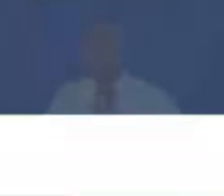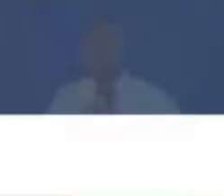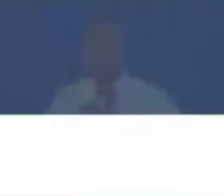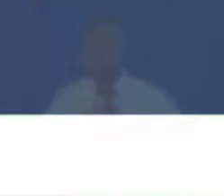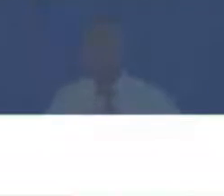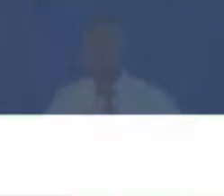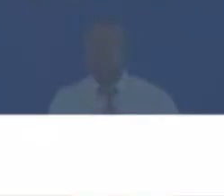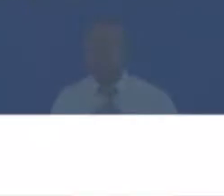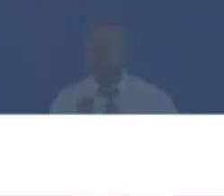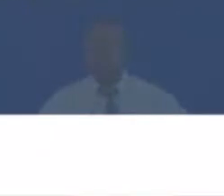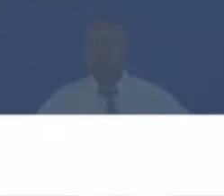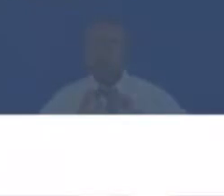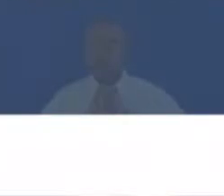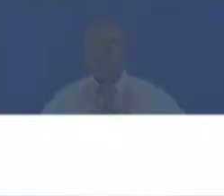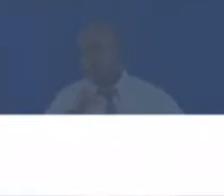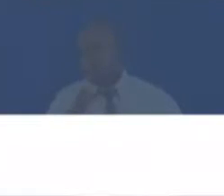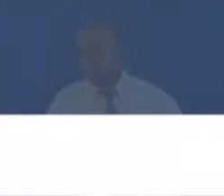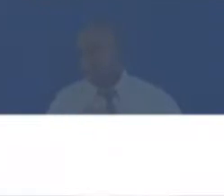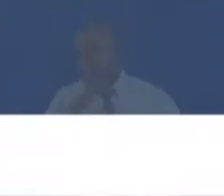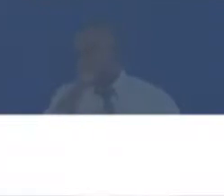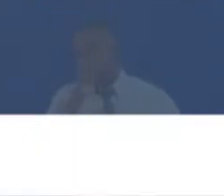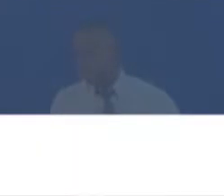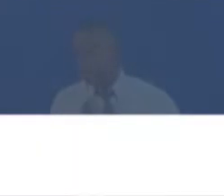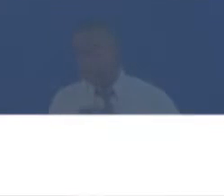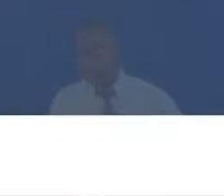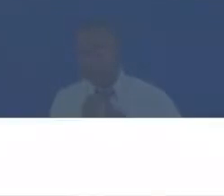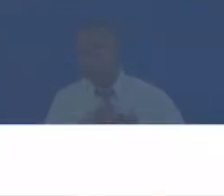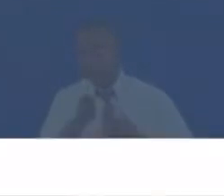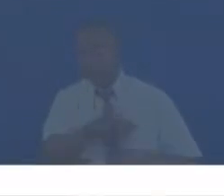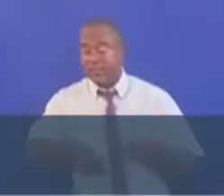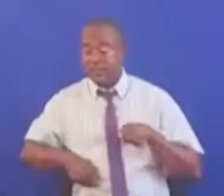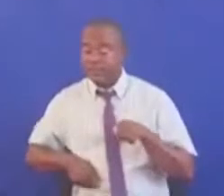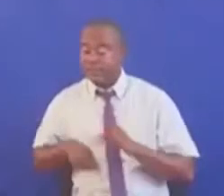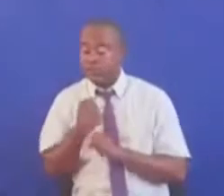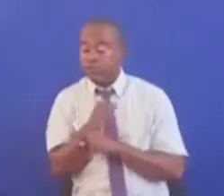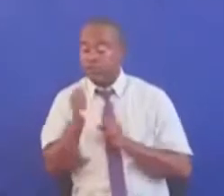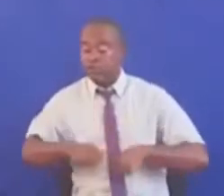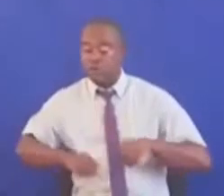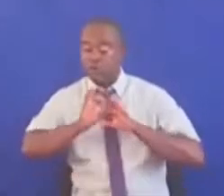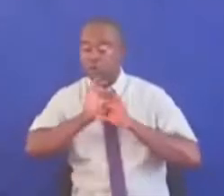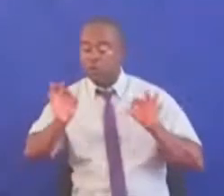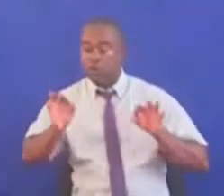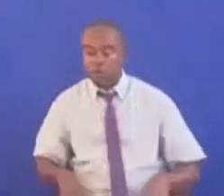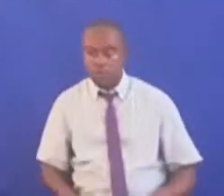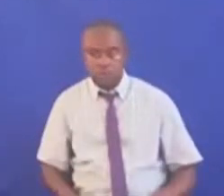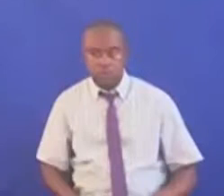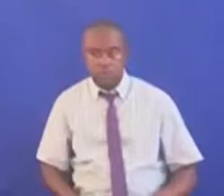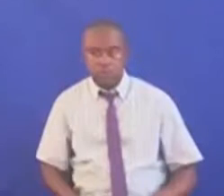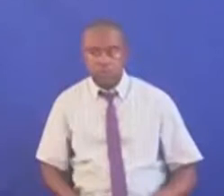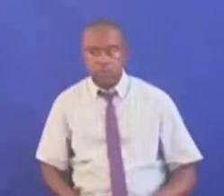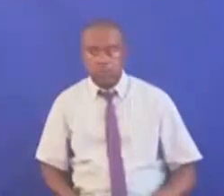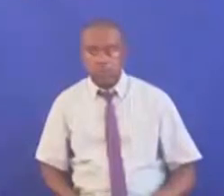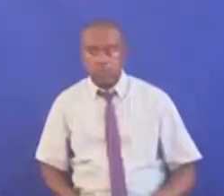hadi 2022 kutokana na kukiuka sheria, kanuni, taratibu na miongozo inayosimamia nidhamu katika utumishi wa